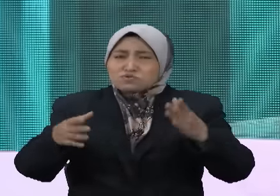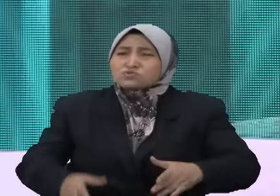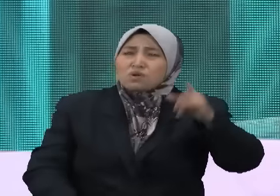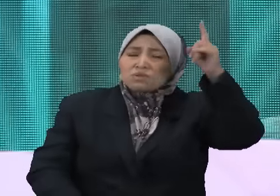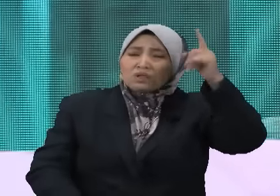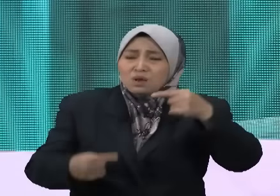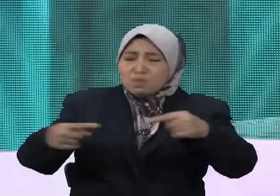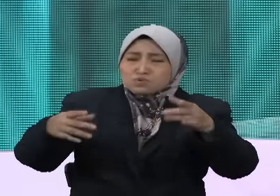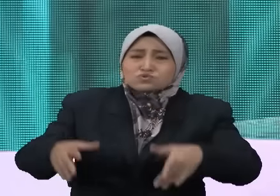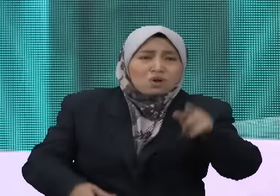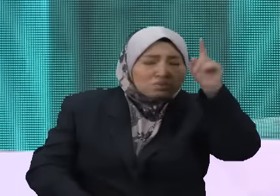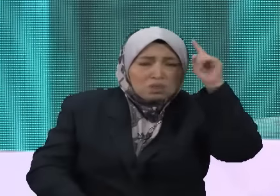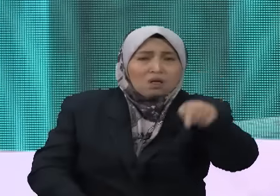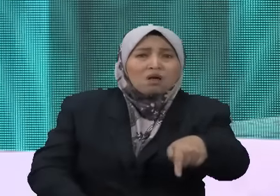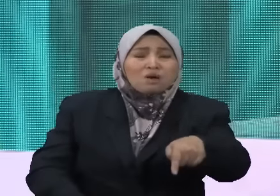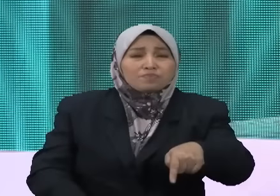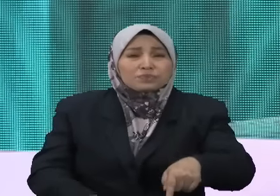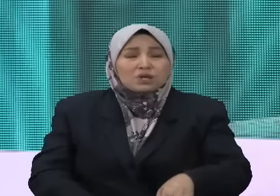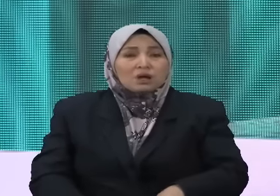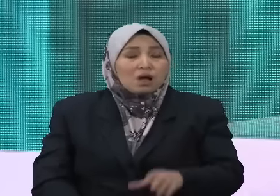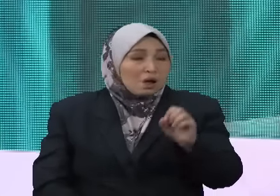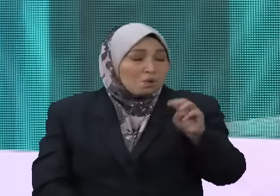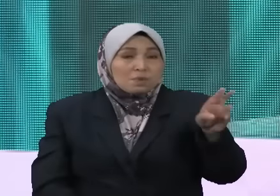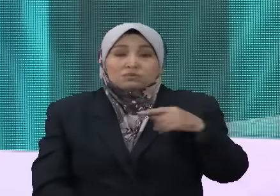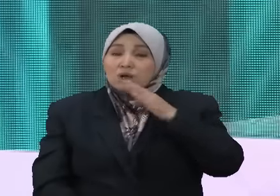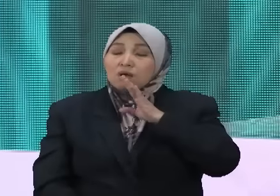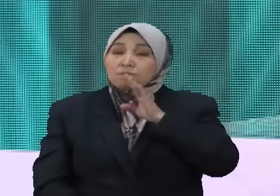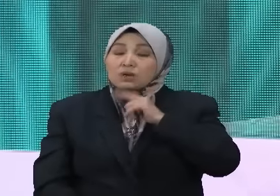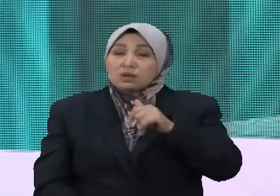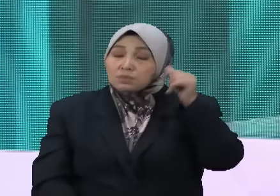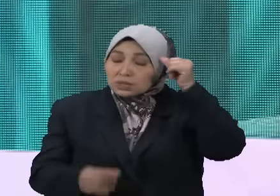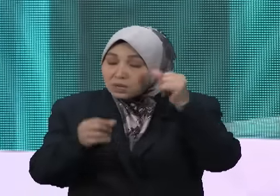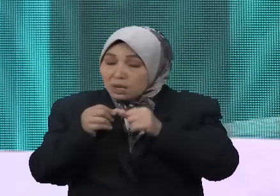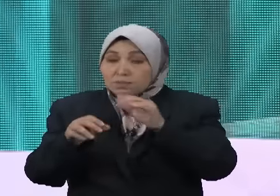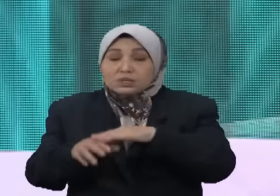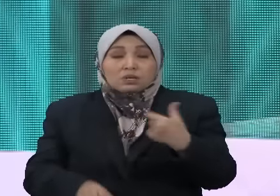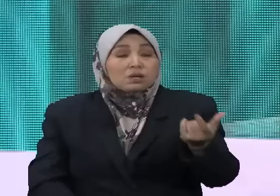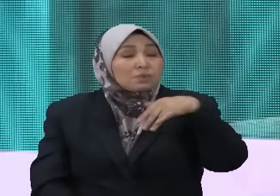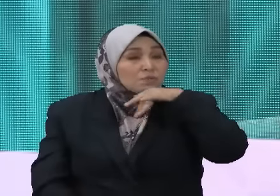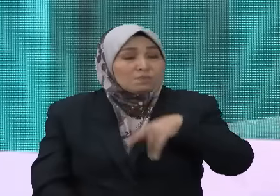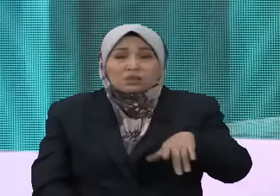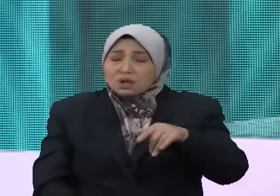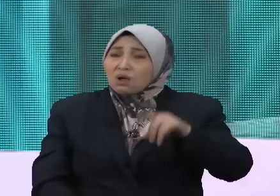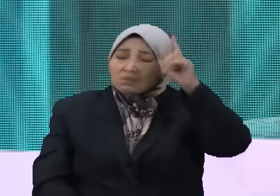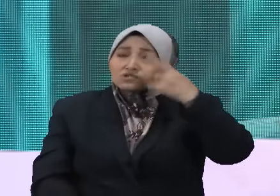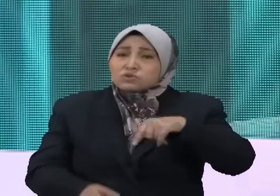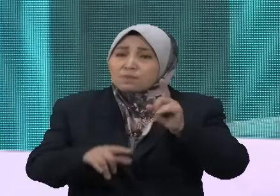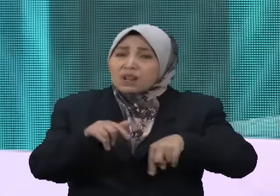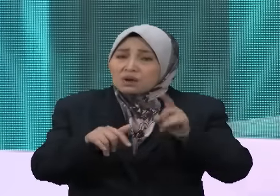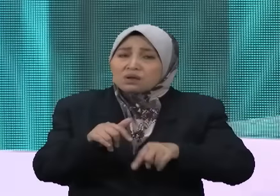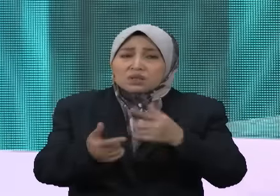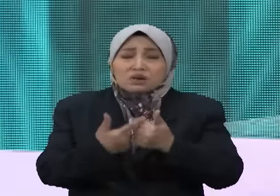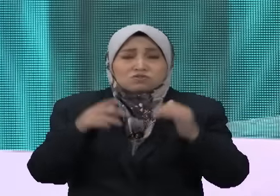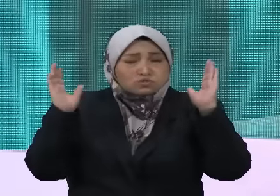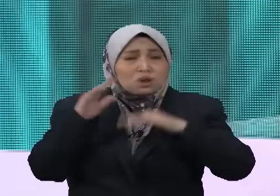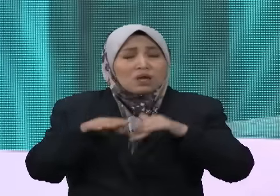dia ni musuh Allah kan lepas tu Umar Bin Khattab pun cakap kepada mengingatkan nabi sallallahuaihi wasasallam Bukankah Allah telah melarang kamu daripada